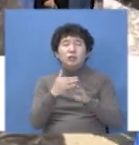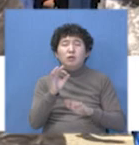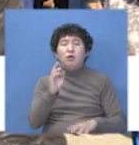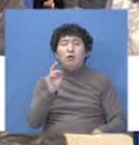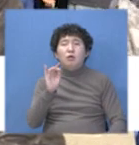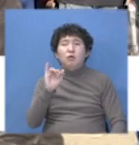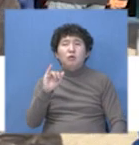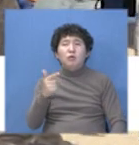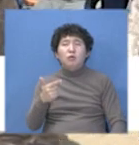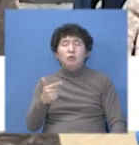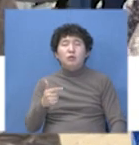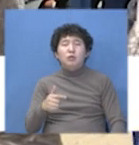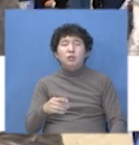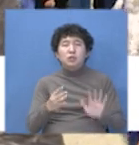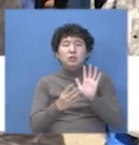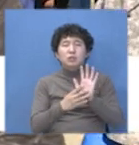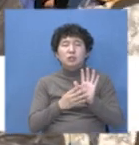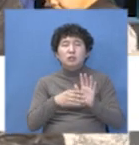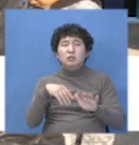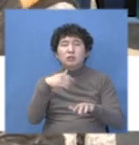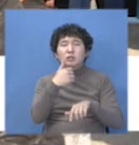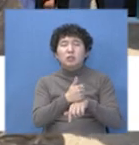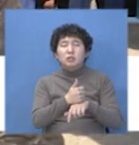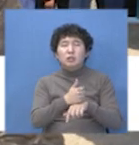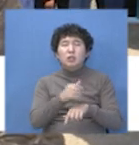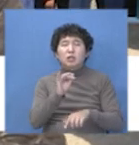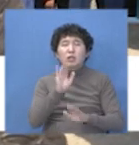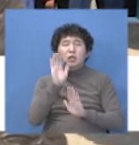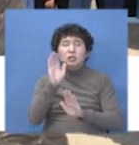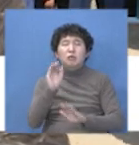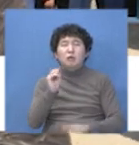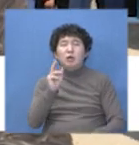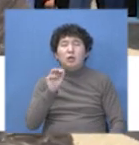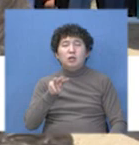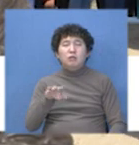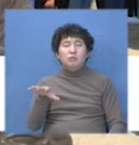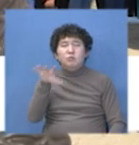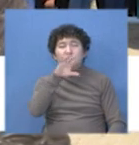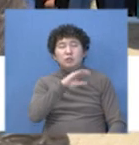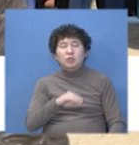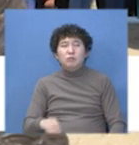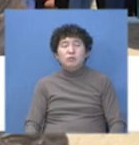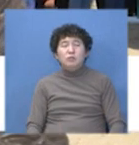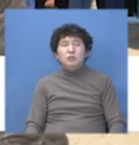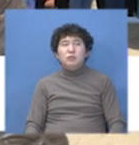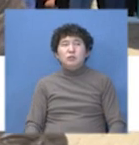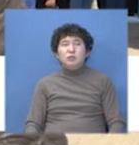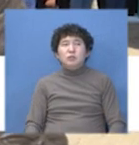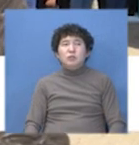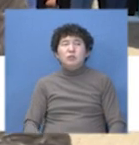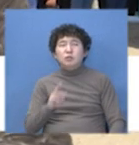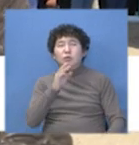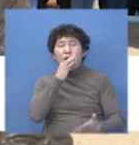9 мекеме басшылары және әкім орынбасарларына бәріне кім қандай шараларды